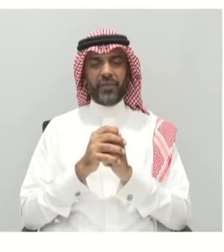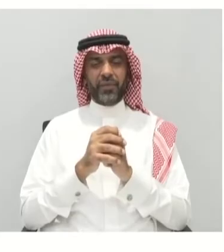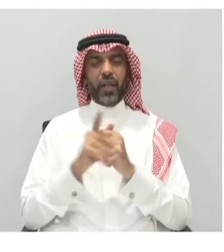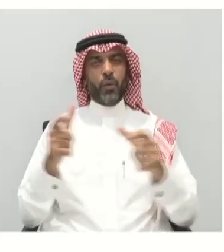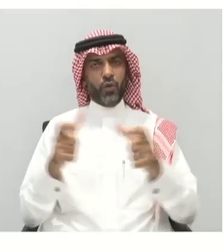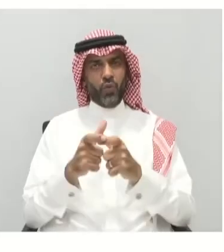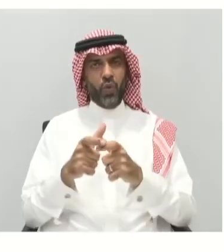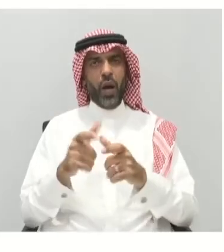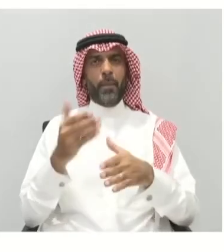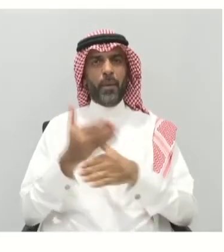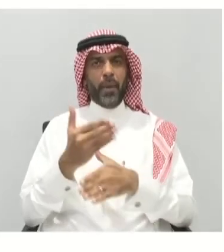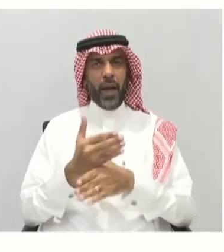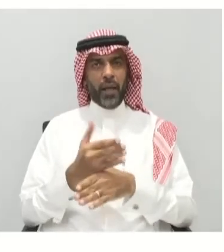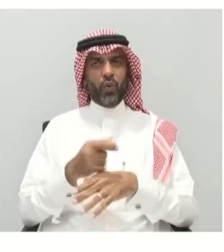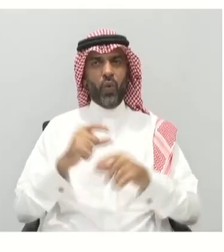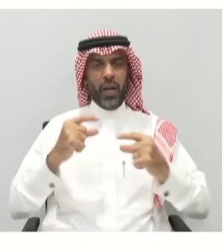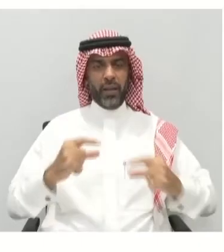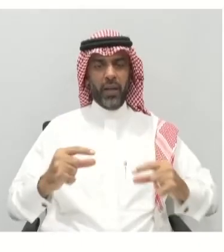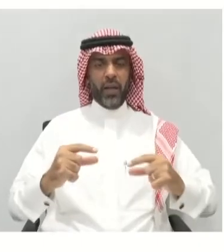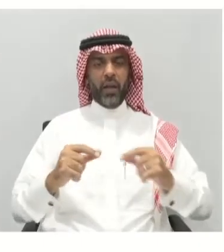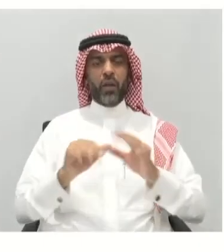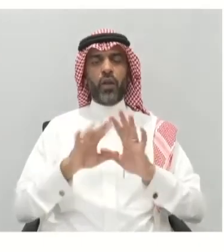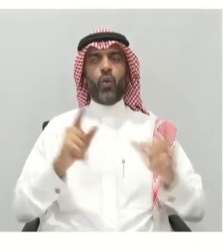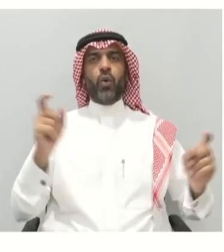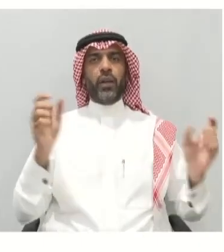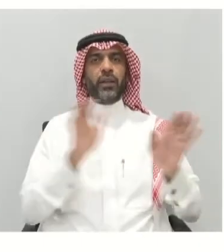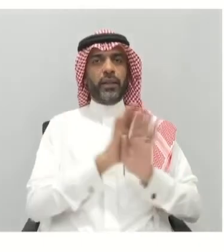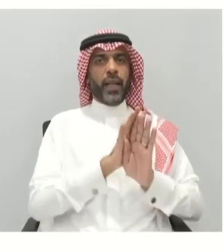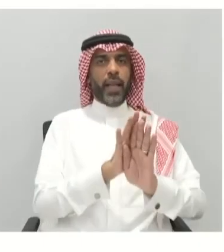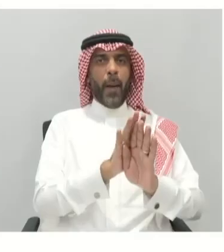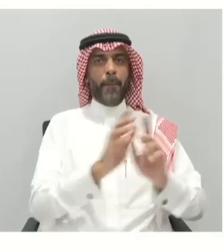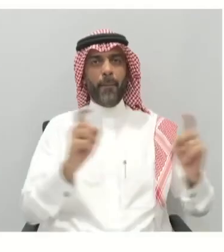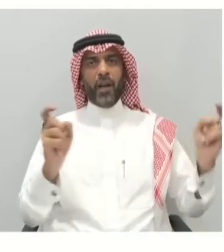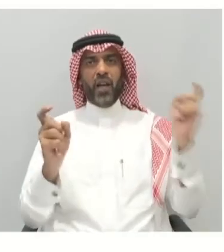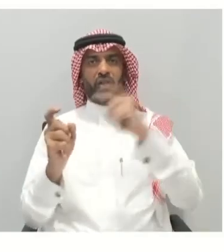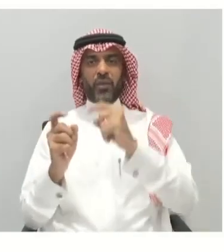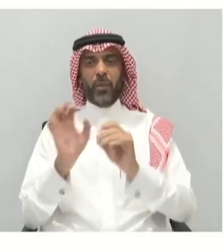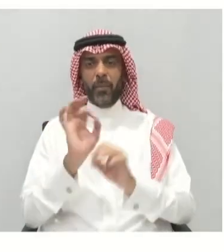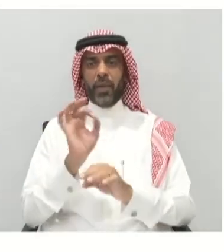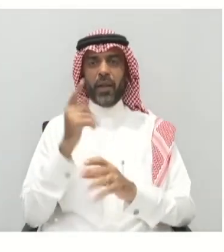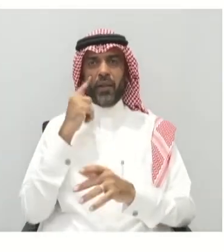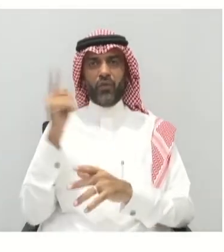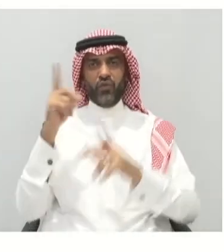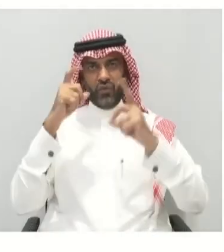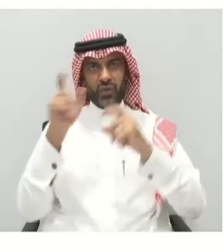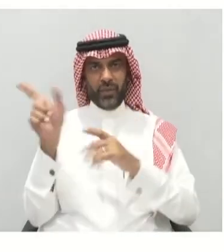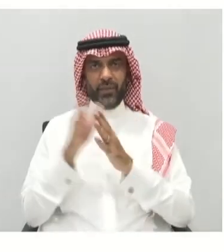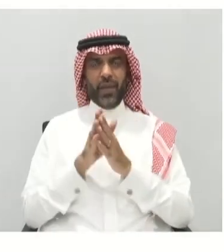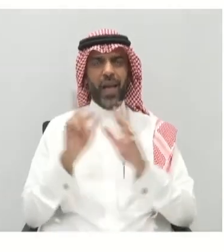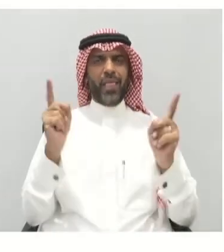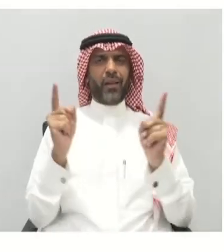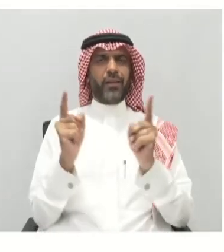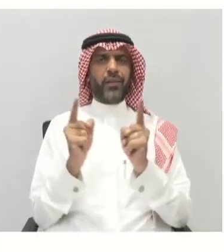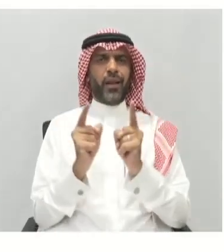مجموعه من البراهين والادله التي تدعم الحجه المضاده طيب كيف يا استاذ شوفوا عندنا هذه الصوره باختصار